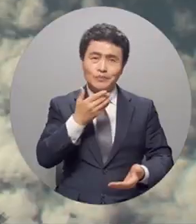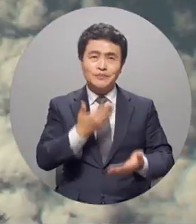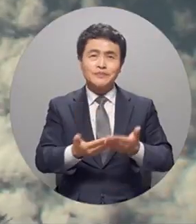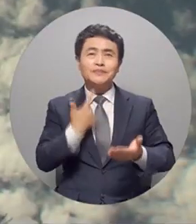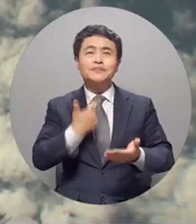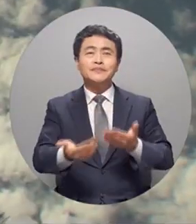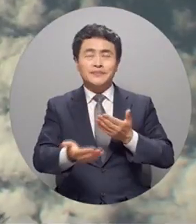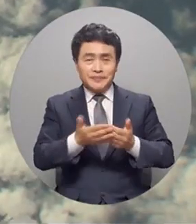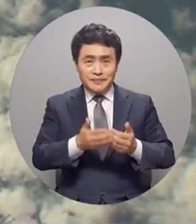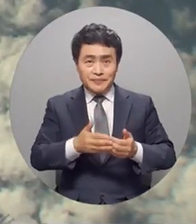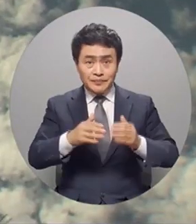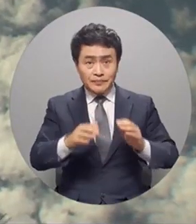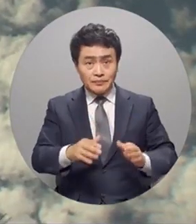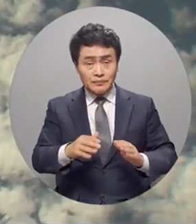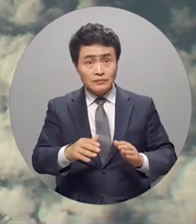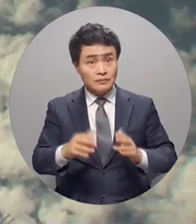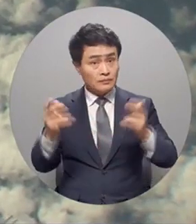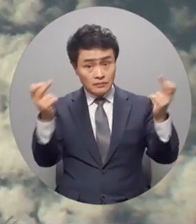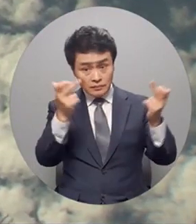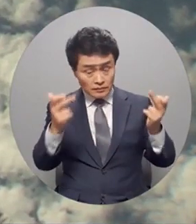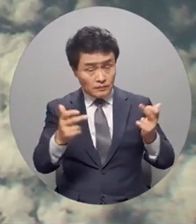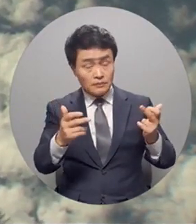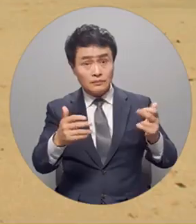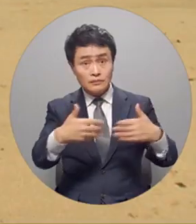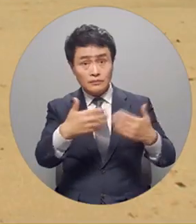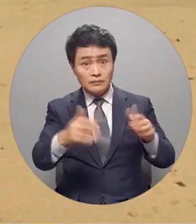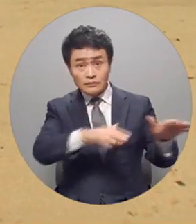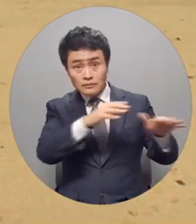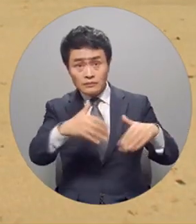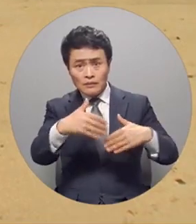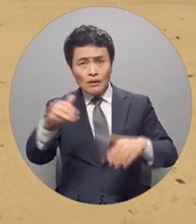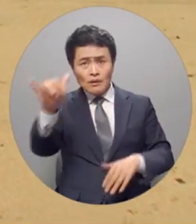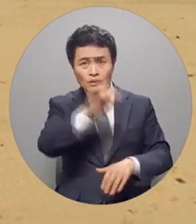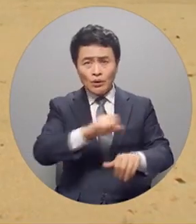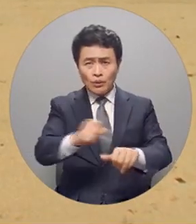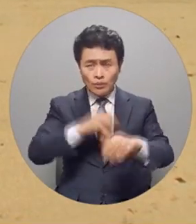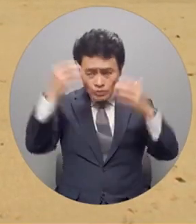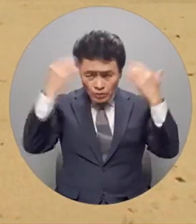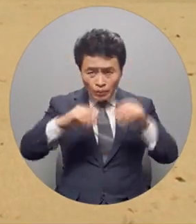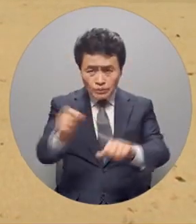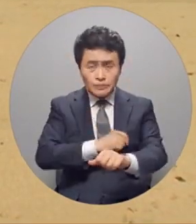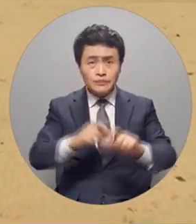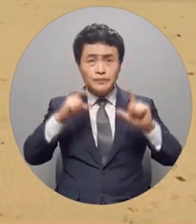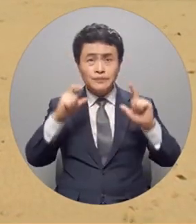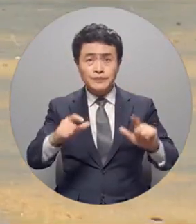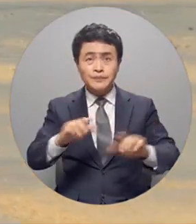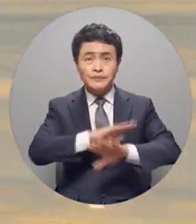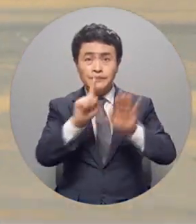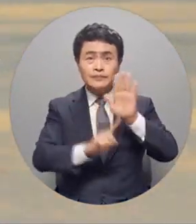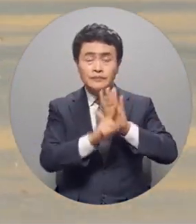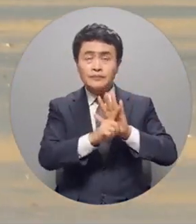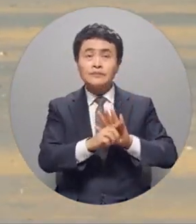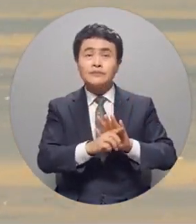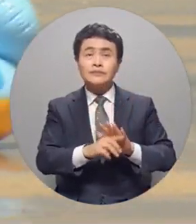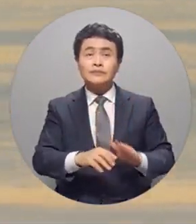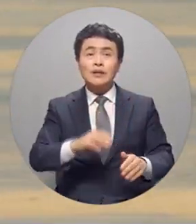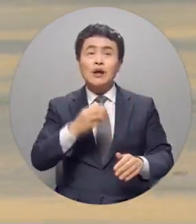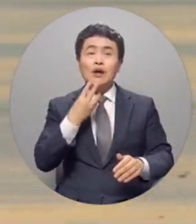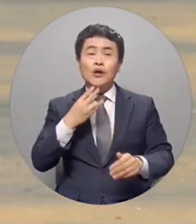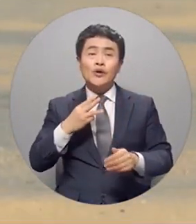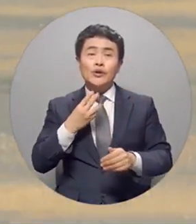같습니다. 일부 산간과 해안을 제외하고 전국에 폭염특보가 내려진 가운데 오늘 낮 최고 기온은 경기